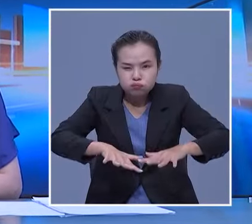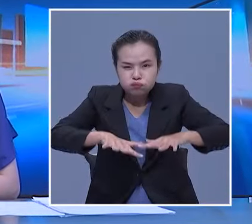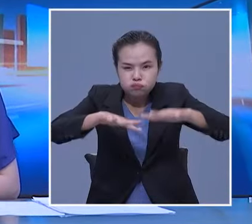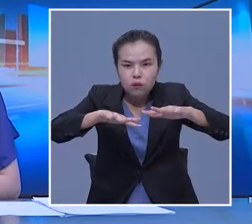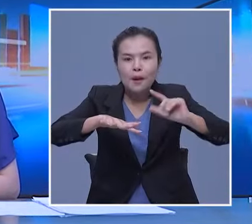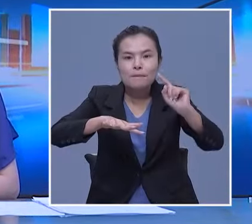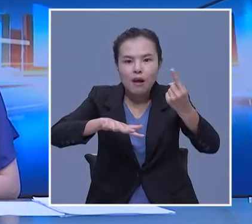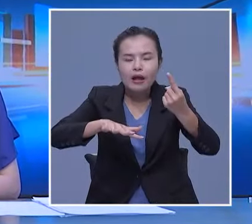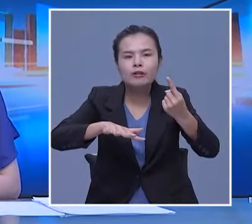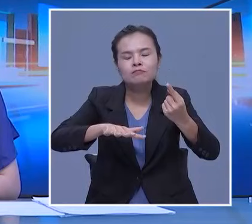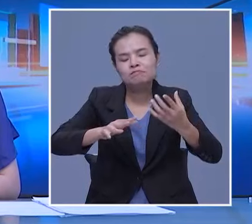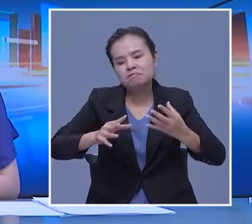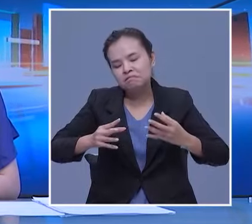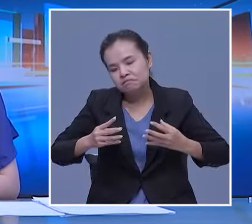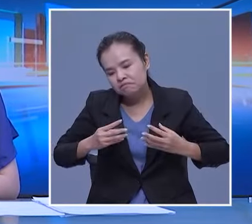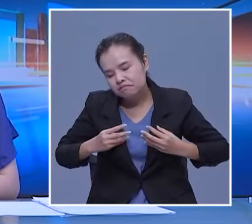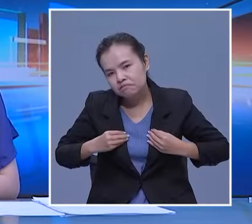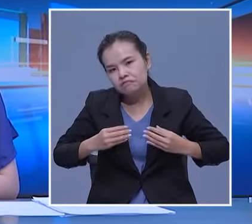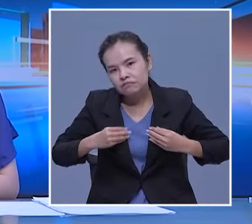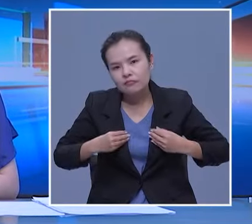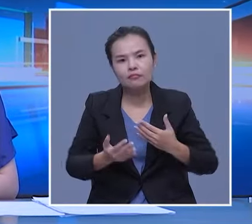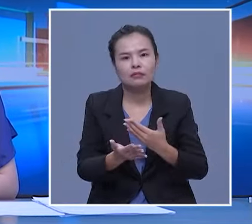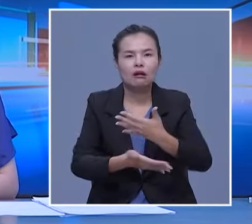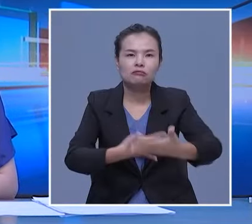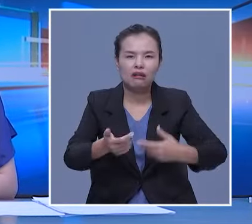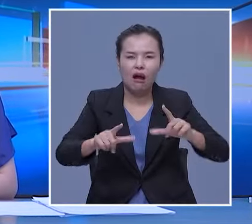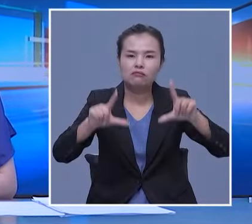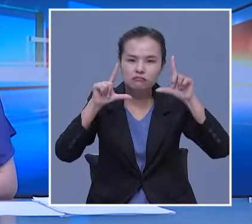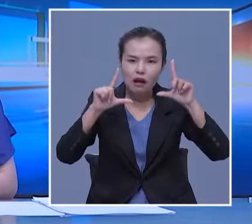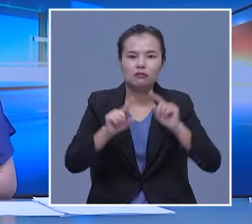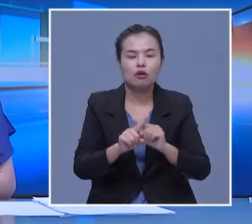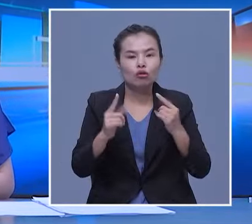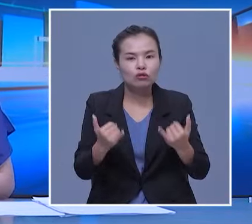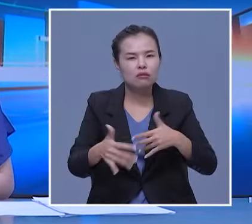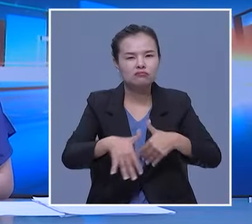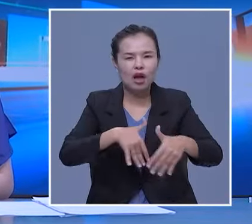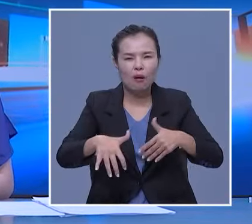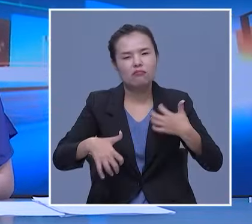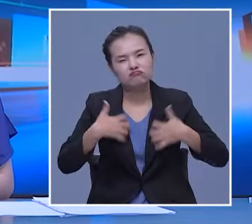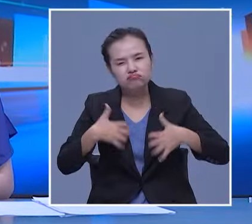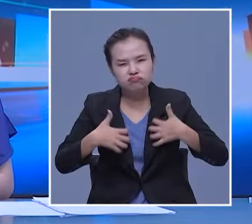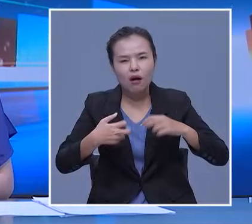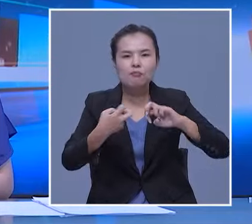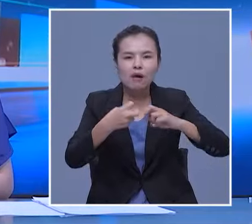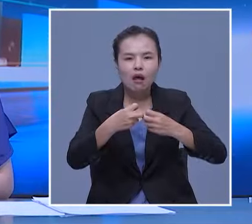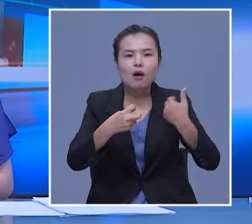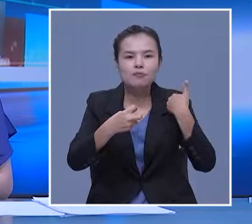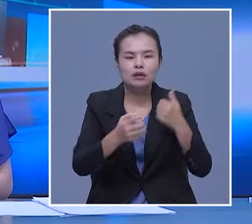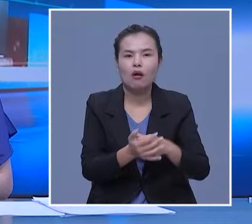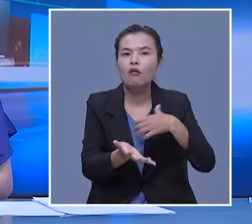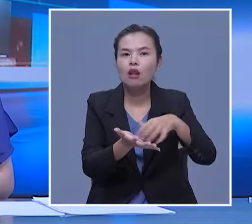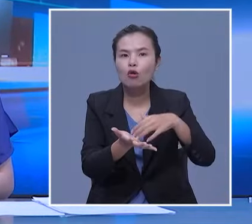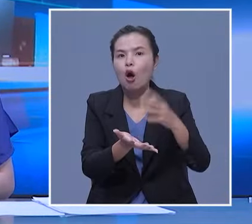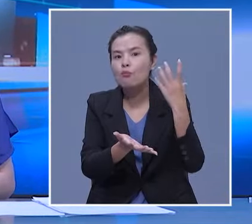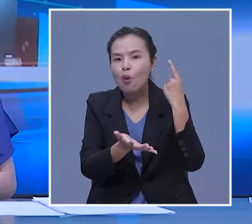นี้อีกก็คงต้องทำใจ่ะคุณออมโอนี่เป็นตลาดชื่อดังเลยอนะคะแต่ว่าตอนนี้คือชาวบ้านลำบากมากๆเลยนะคะเมื่อวานเนี่ยเรายังอัปเดต